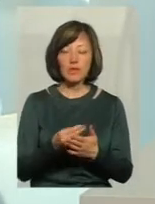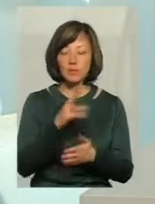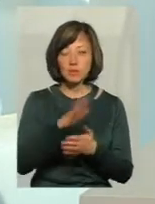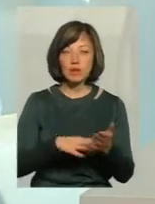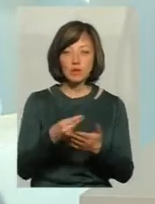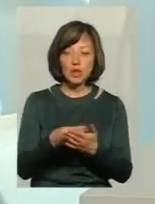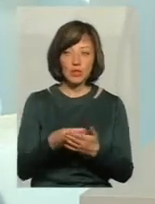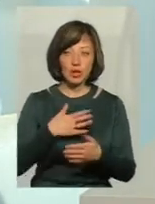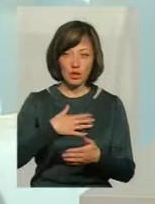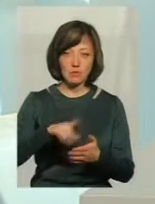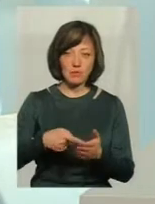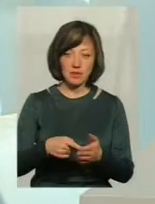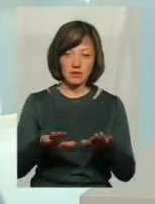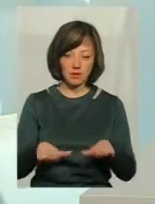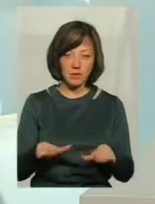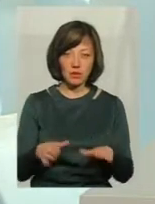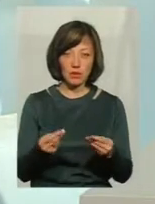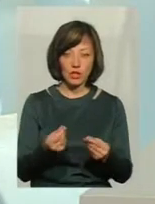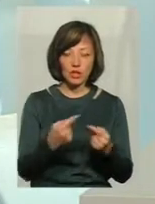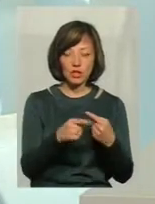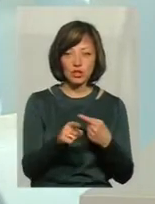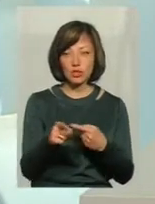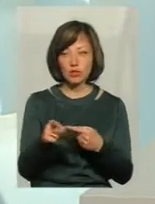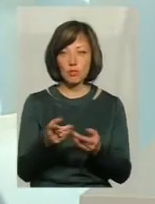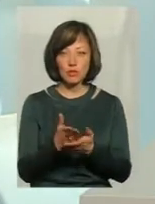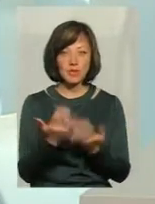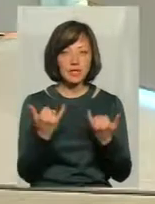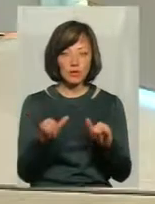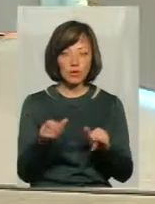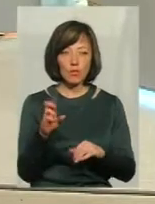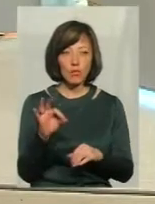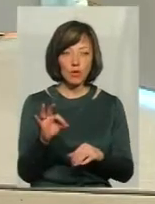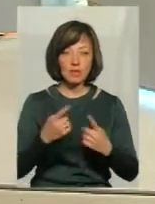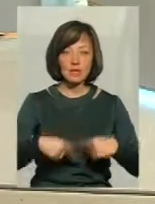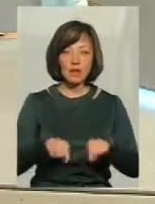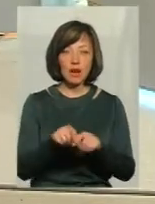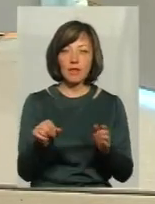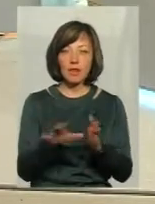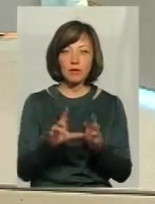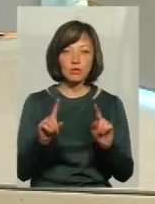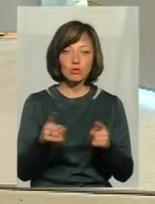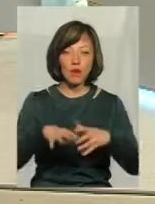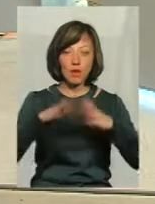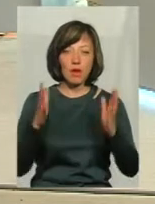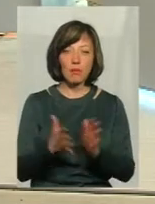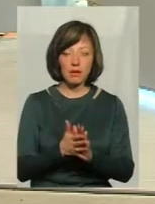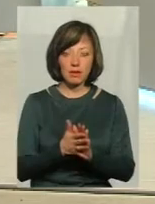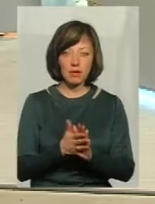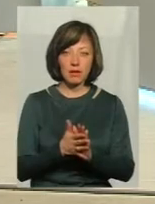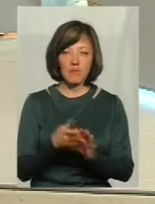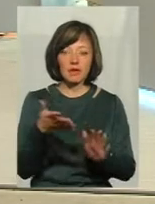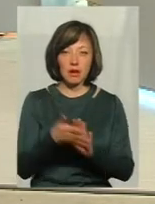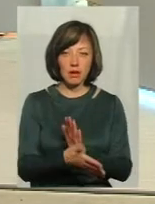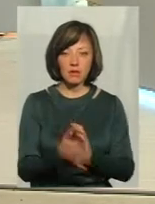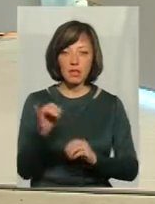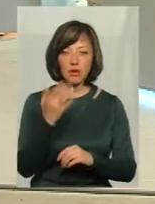це є гроші наші, на ті чи інші послуги, і вас це здивує, тому що сфера енергетики, вона дуже ємна в плані витрат.